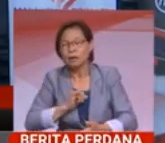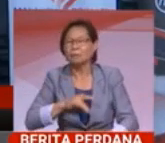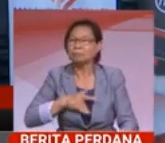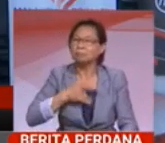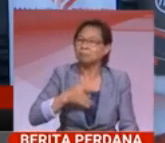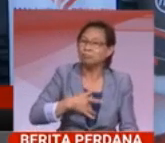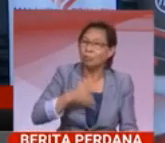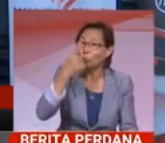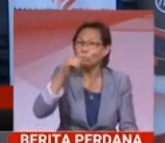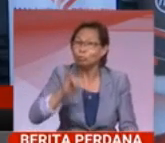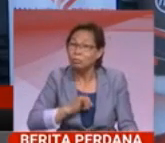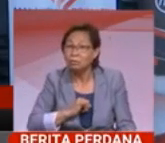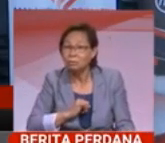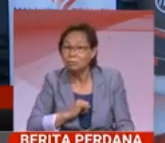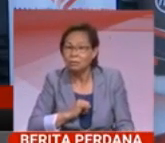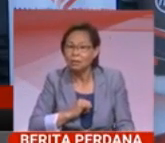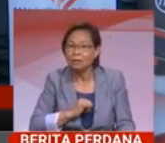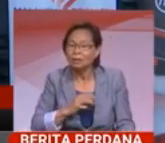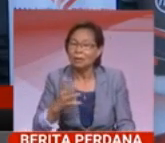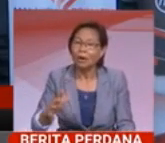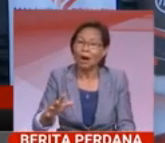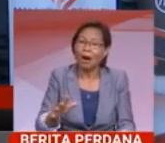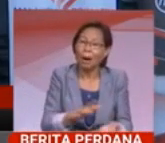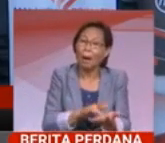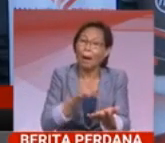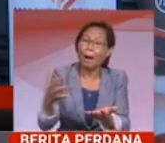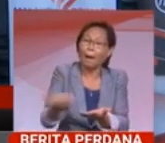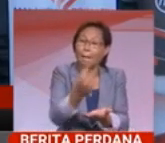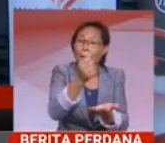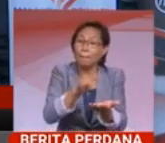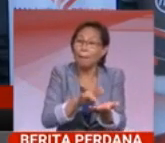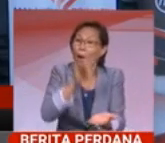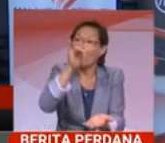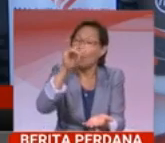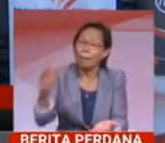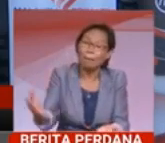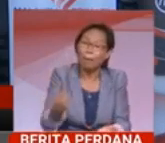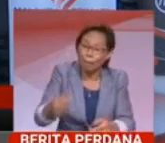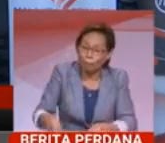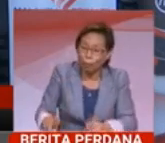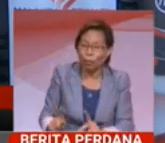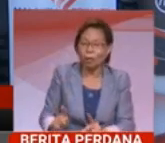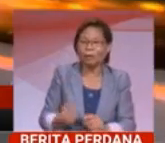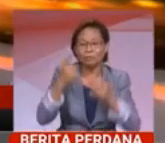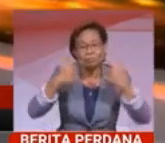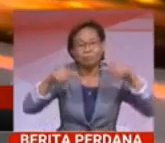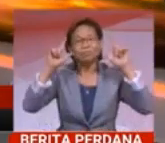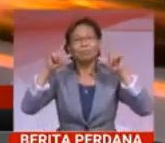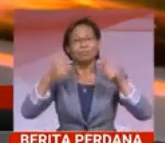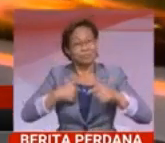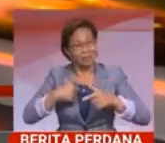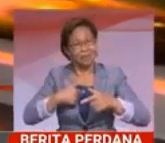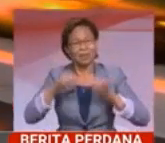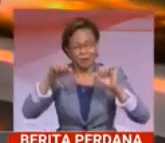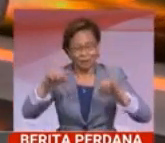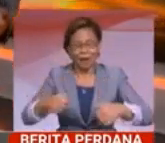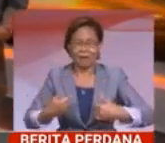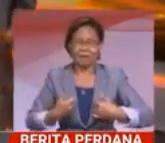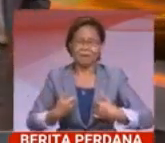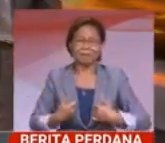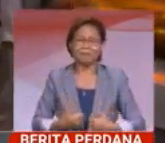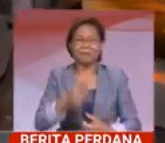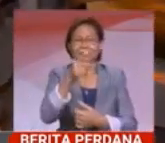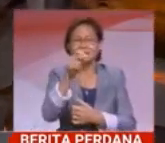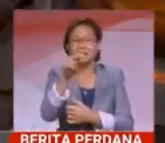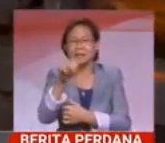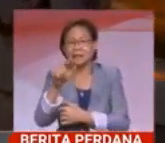sayur asem untuk sayur grabbitz untuk saya ah naikkan nama saya semula adik hah danau